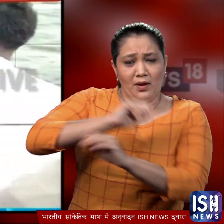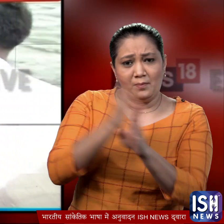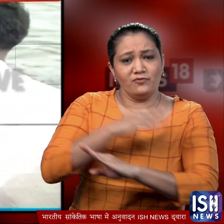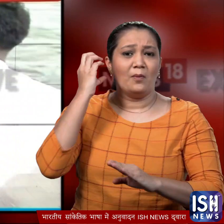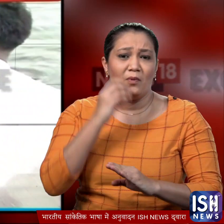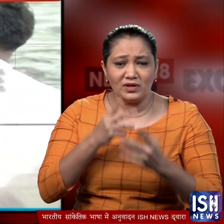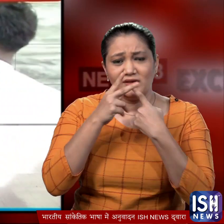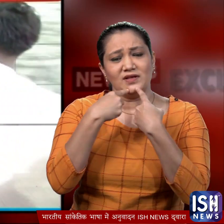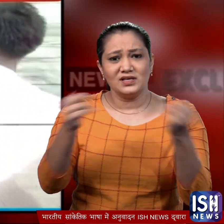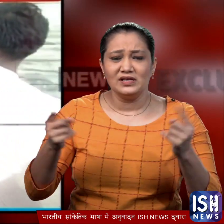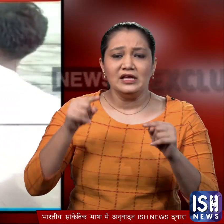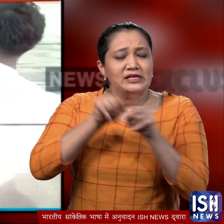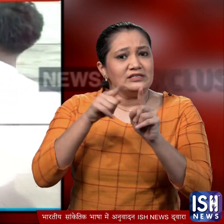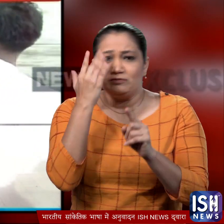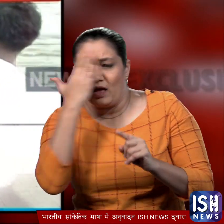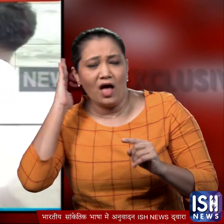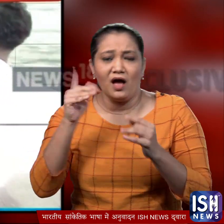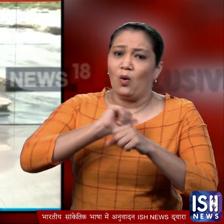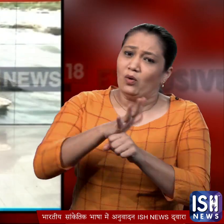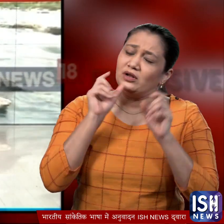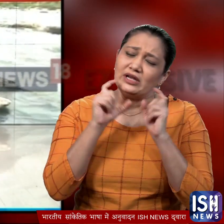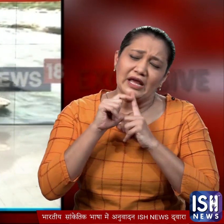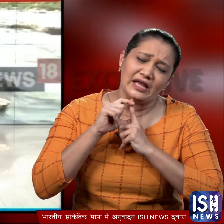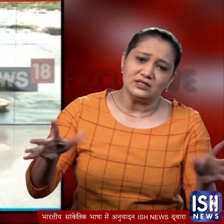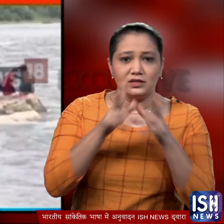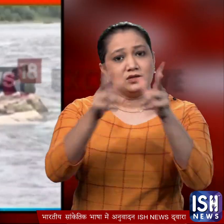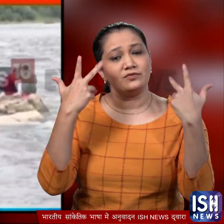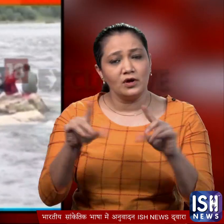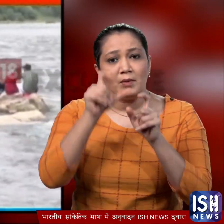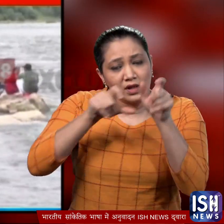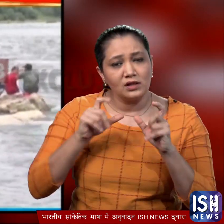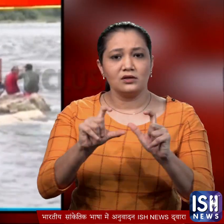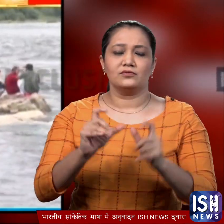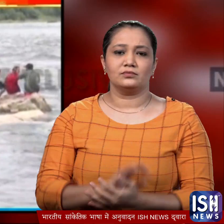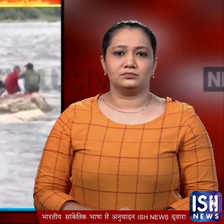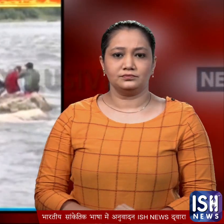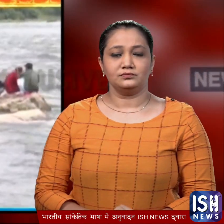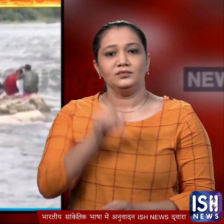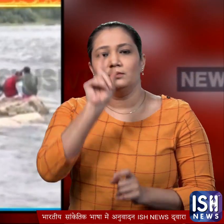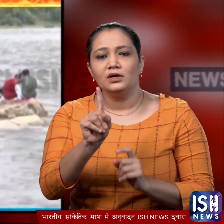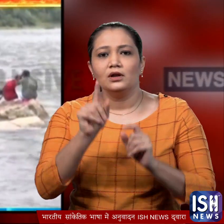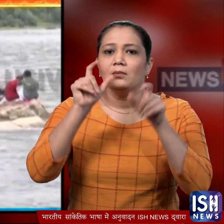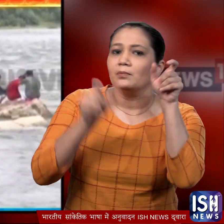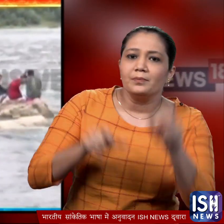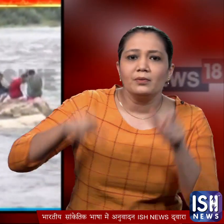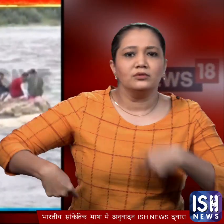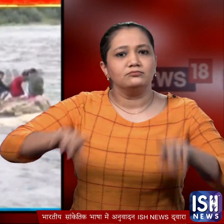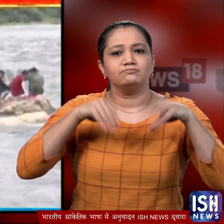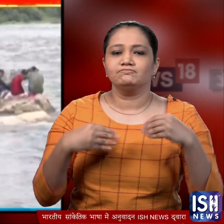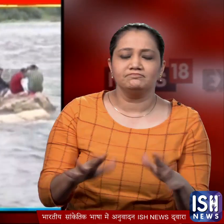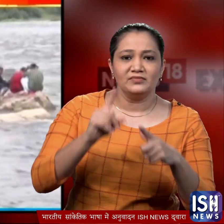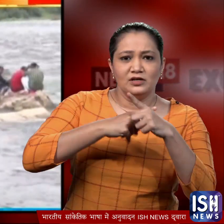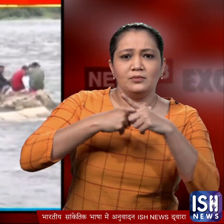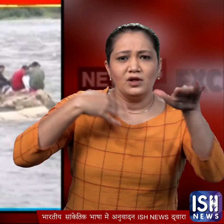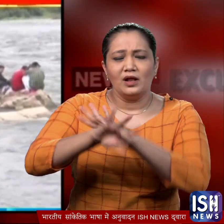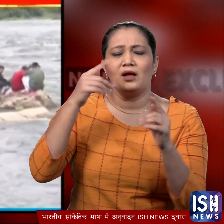ने कोरोना को बहरूपिया बताते हुए लोगों को सावधान किया था, लेकिन लोग हैं कि मानते ही नहीं। जबलपुर के